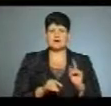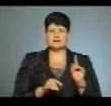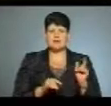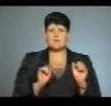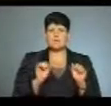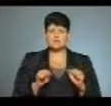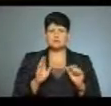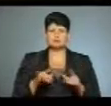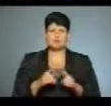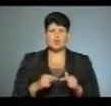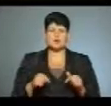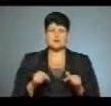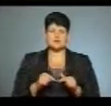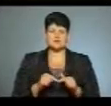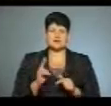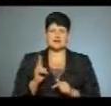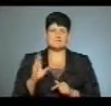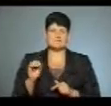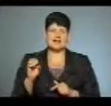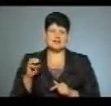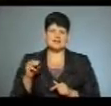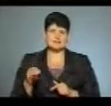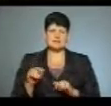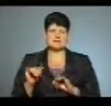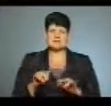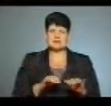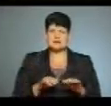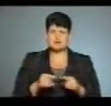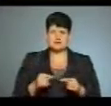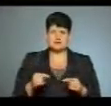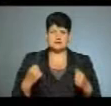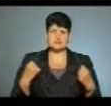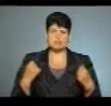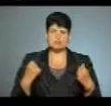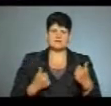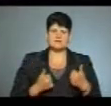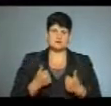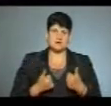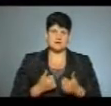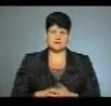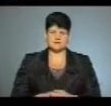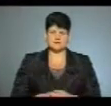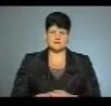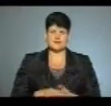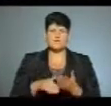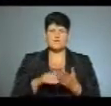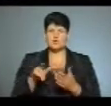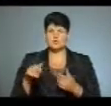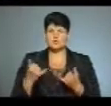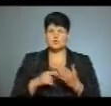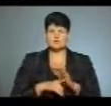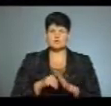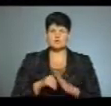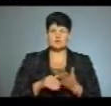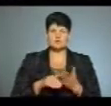буде організовувати квести, різні заходи, спортивні змагання. Волонтери сьогодні розпочали допомагати